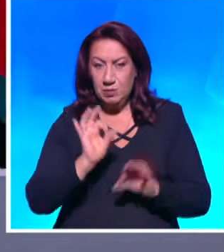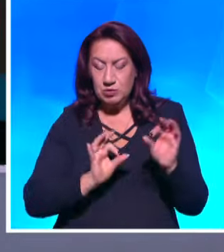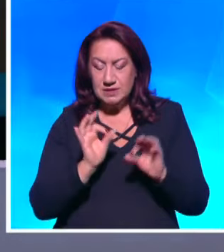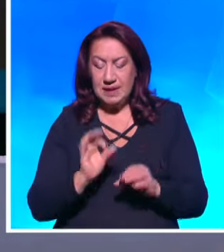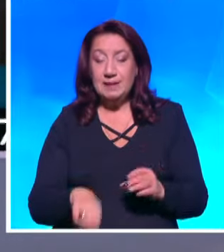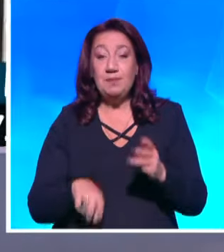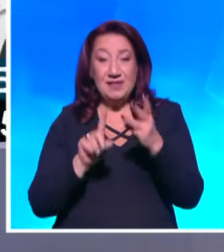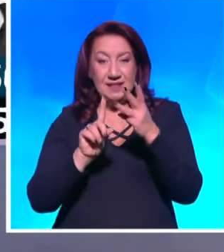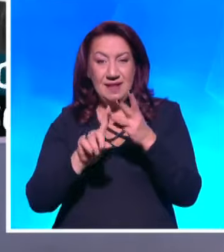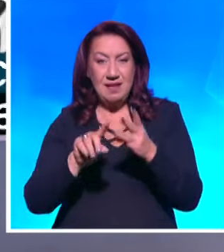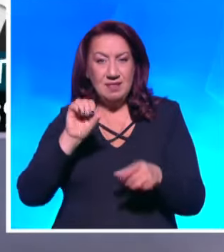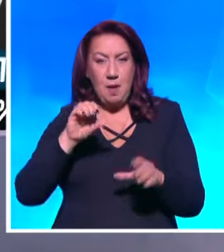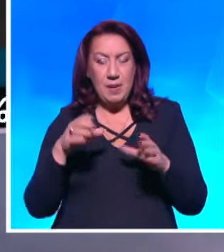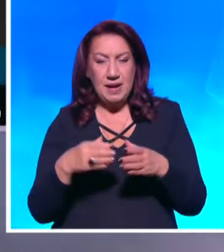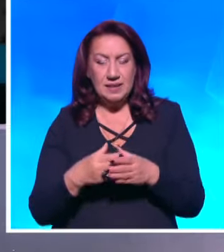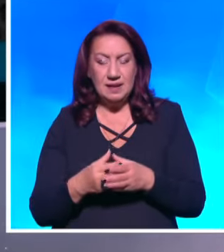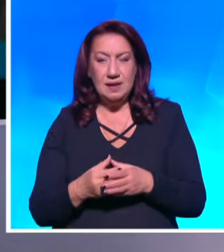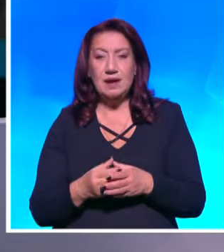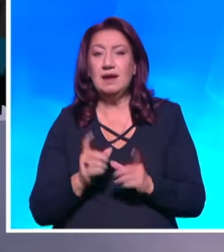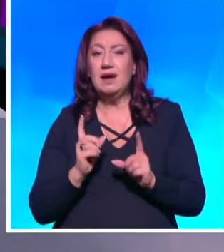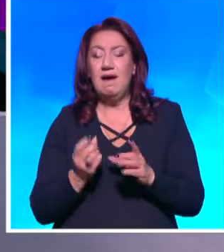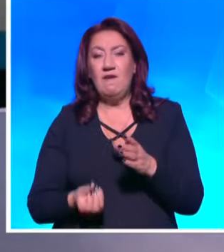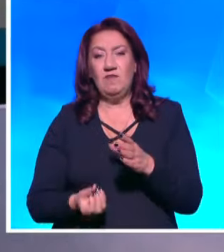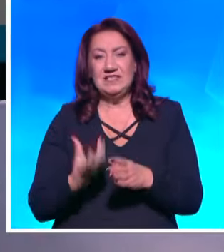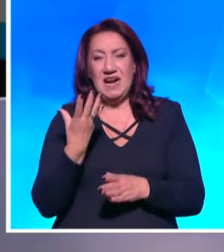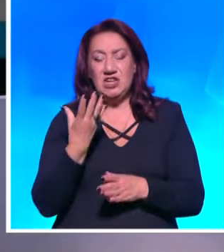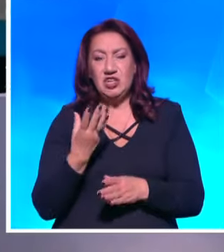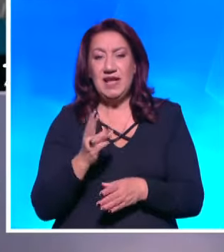сила в парламент 51 ще е Възраждане с